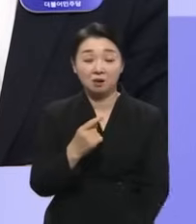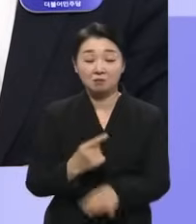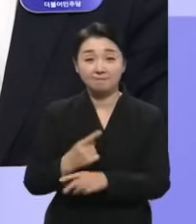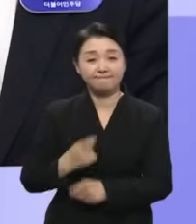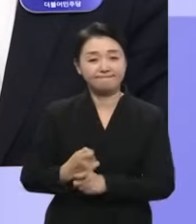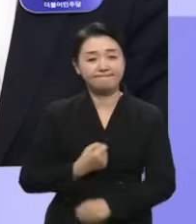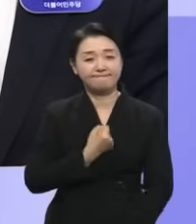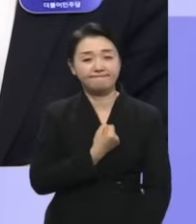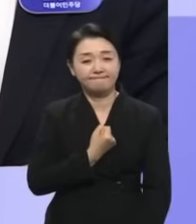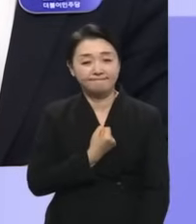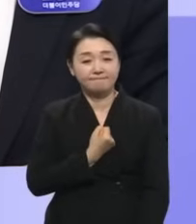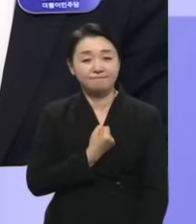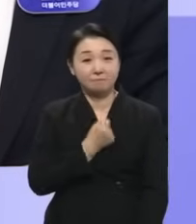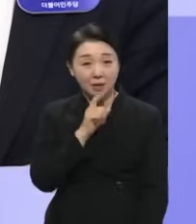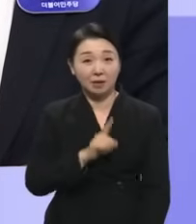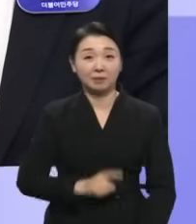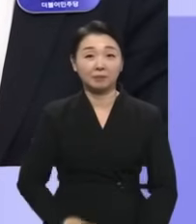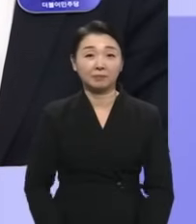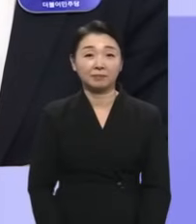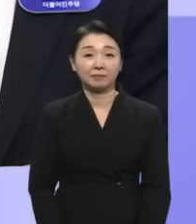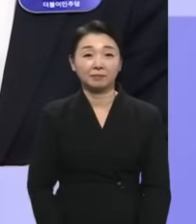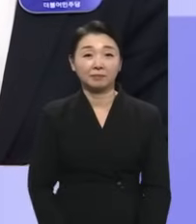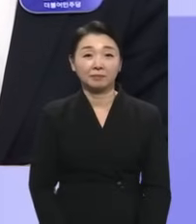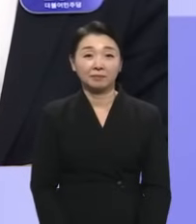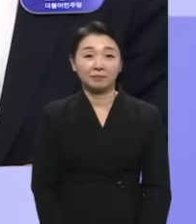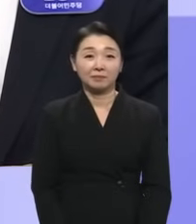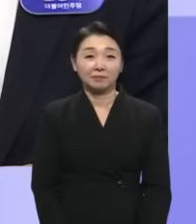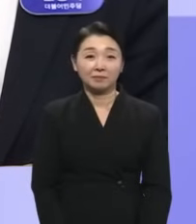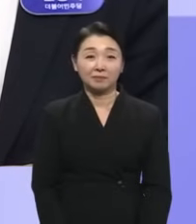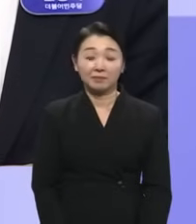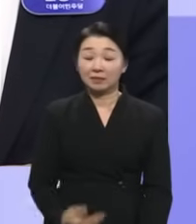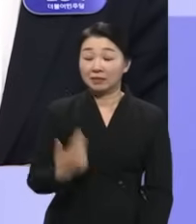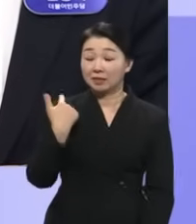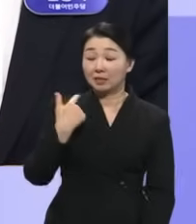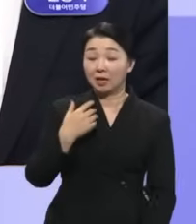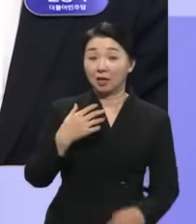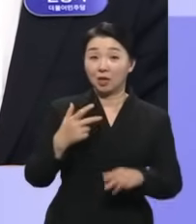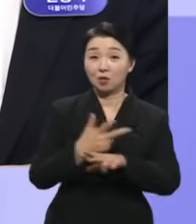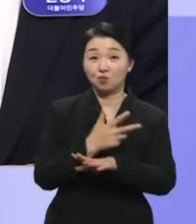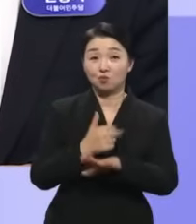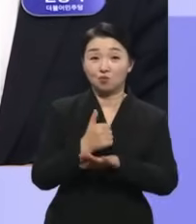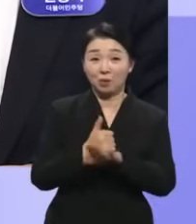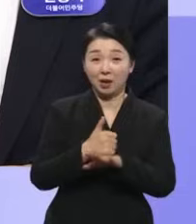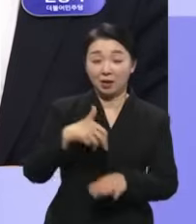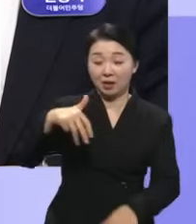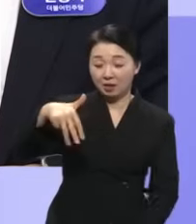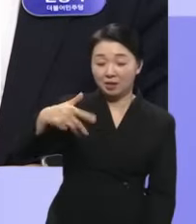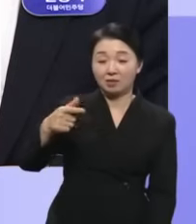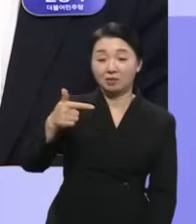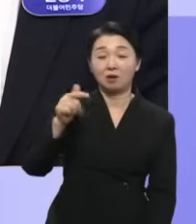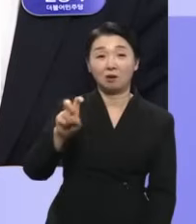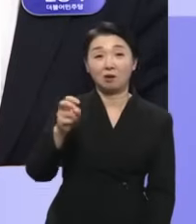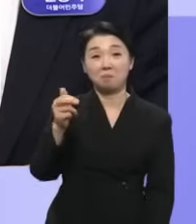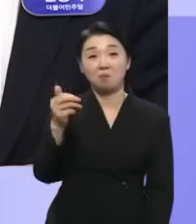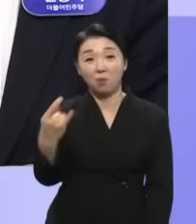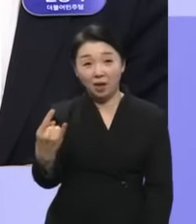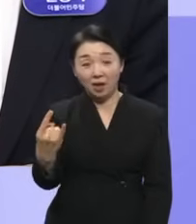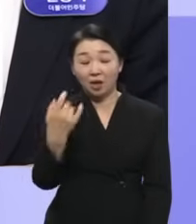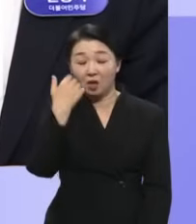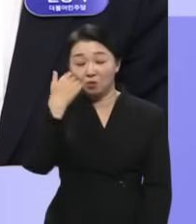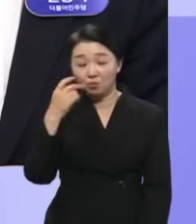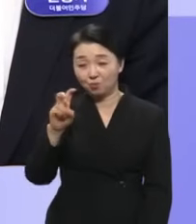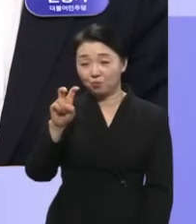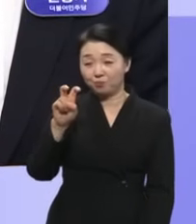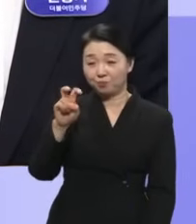이렇게 칼을 가는 발언들을 이어갔는데 어 지난 주말에 철로의 동료인 민형배 의원의 북콘서트에 참석해서 어떤